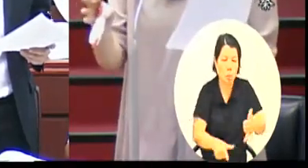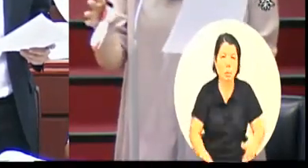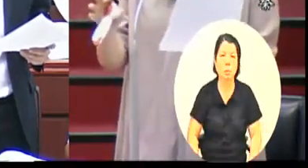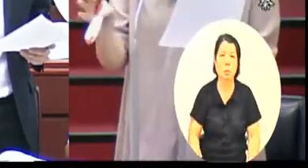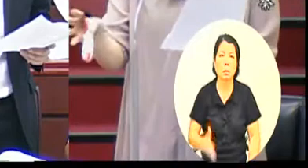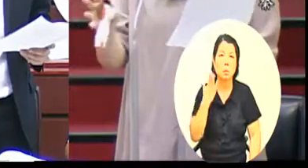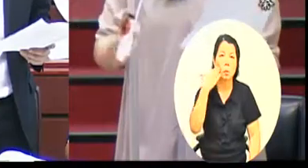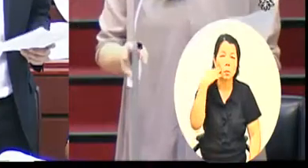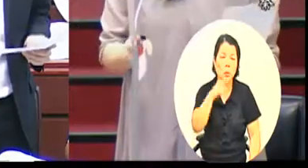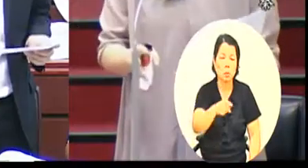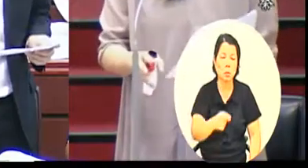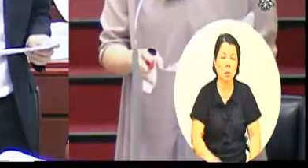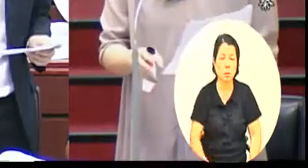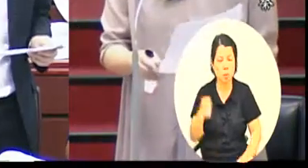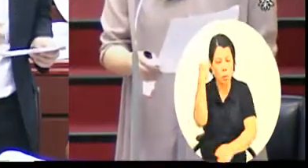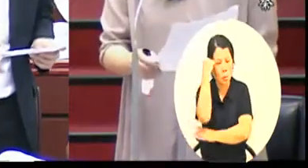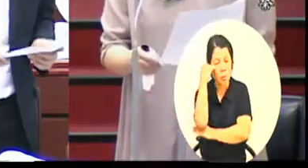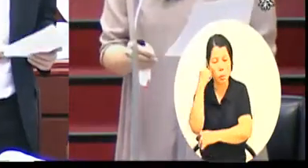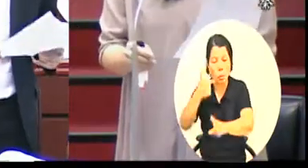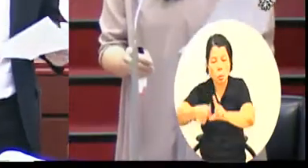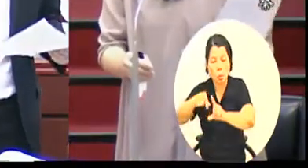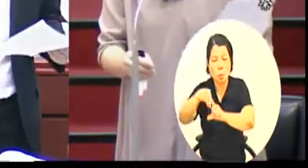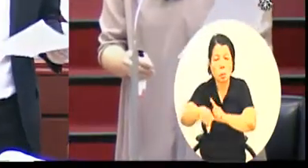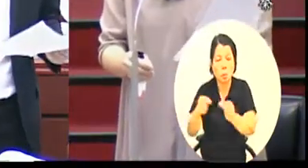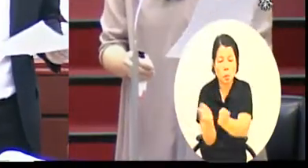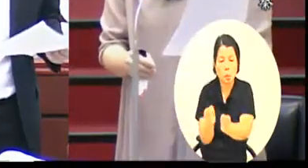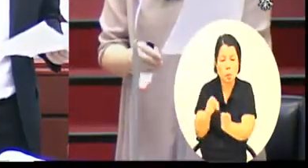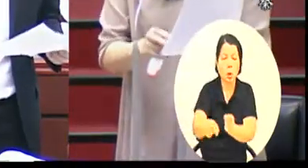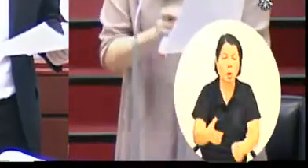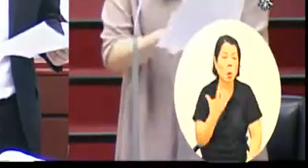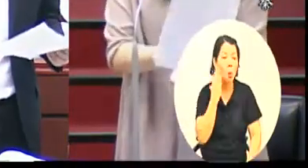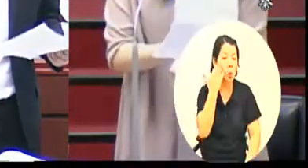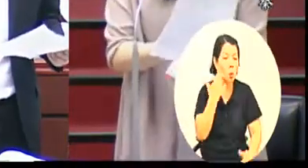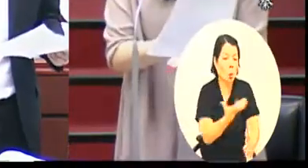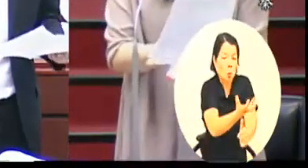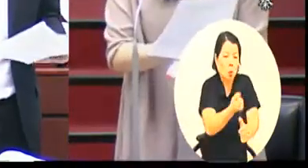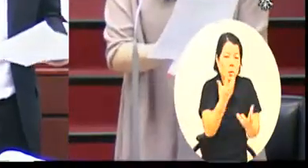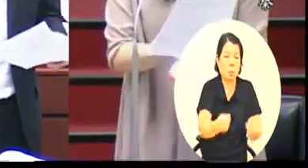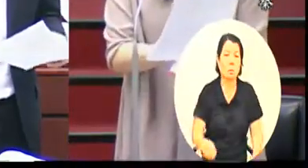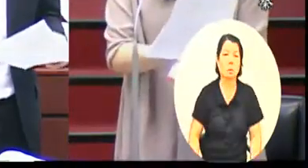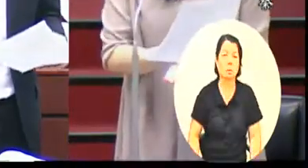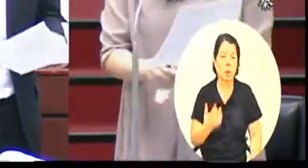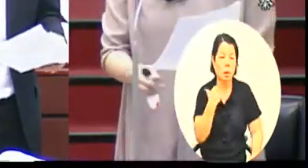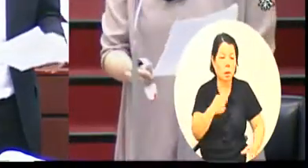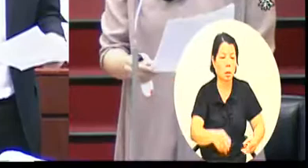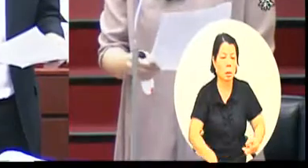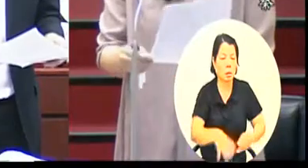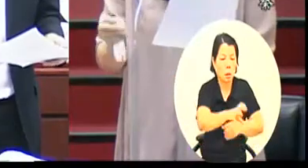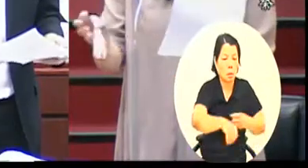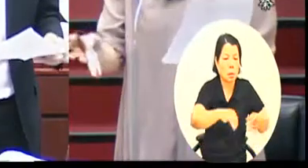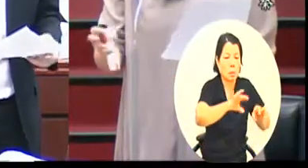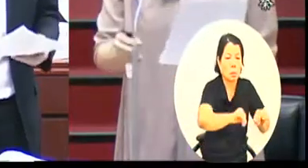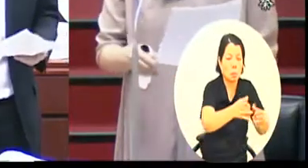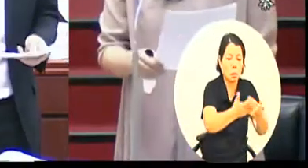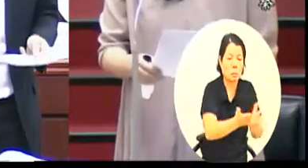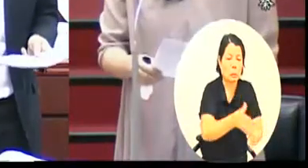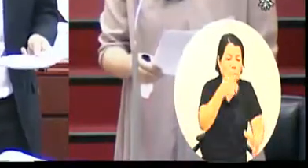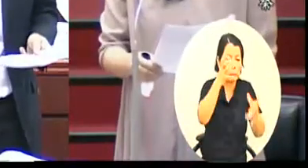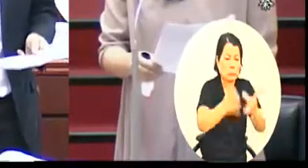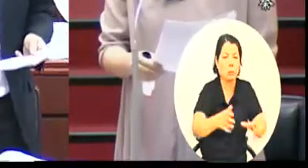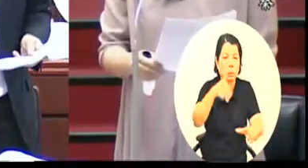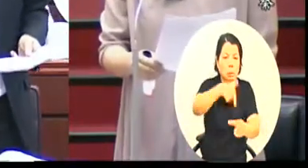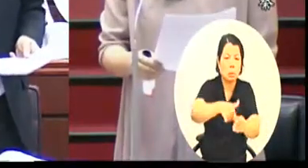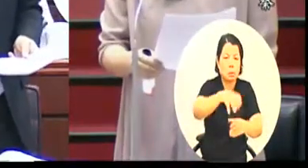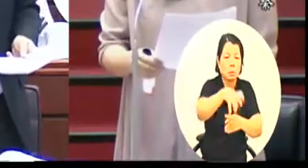是在住宅区旁边的农地，我们这边没有做管制的话，它就直接从农地去变更加油站，那这样子加油站就成